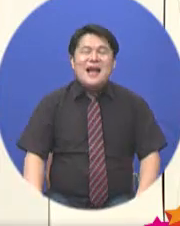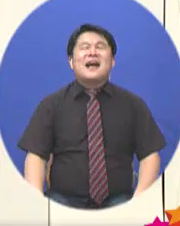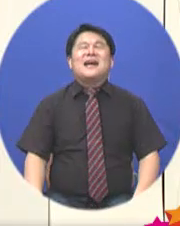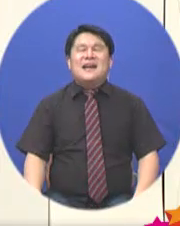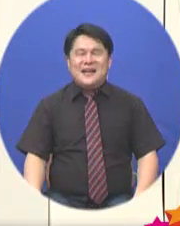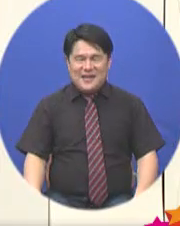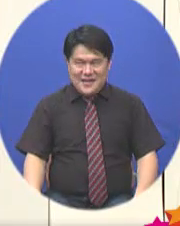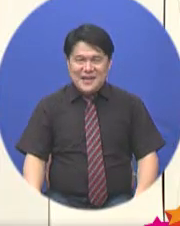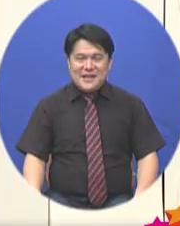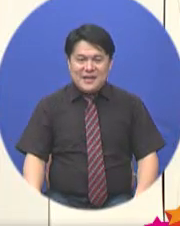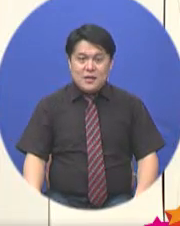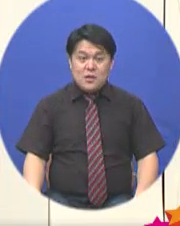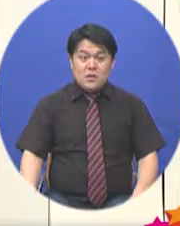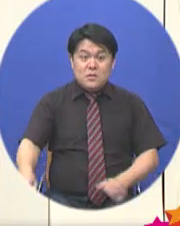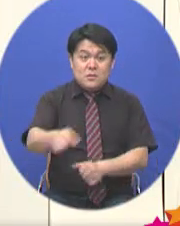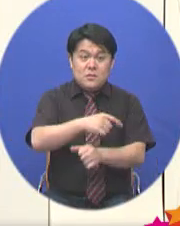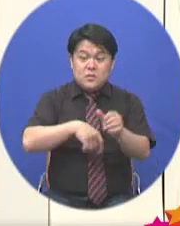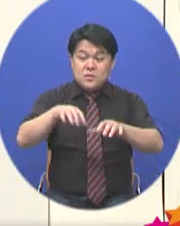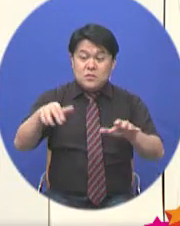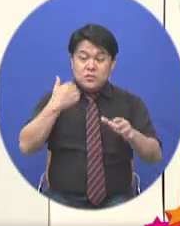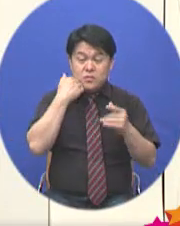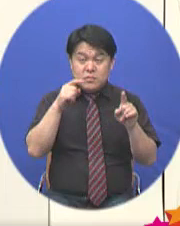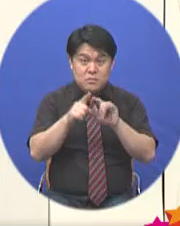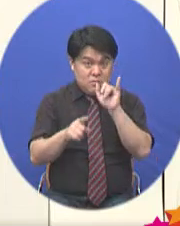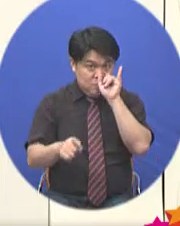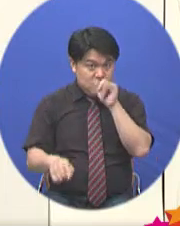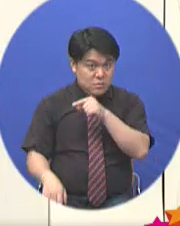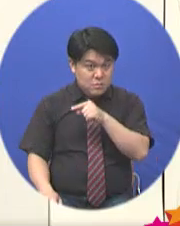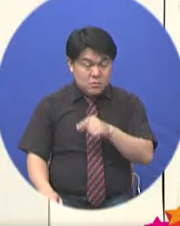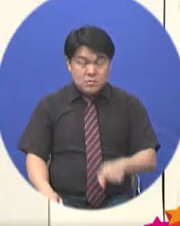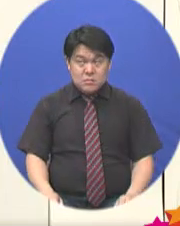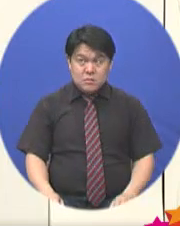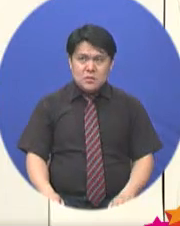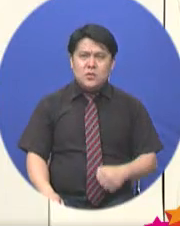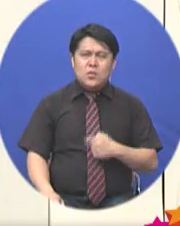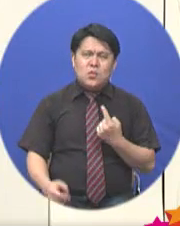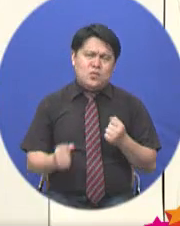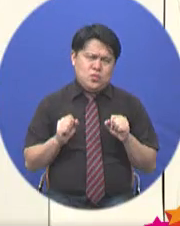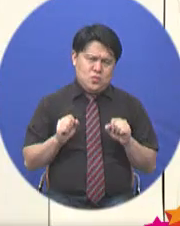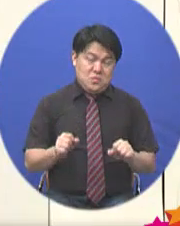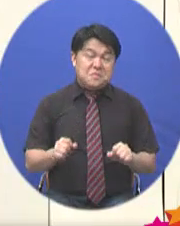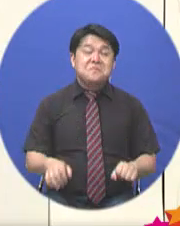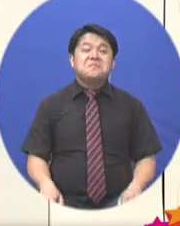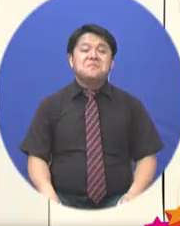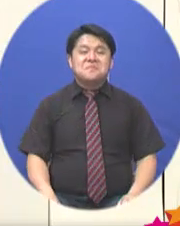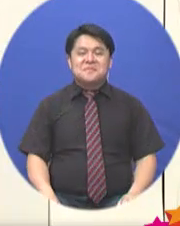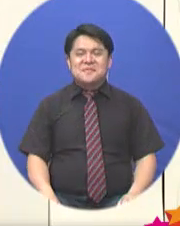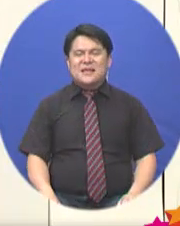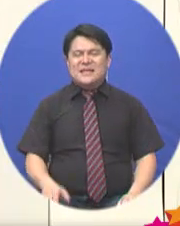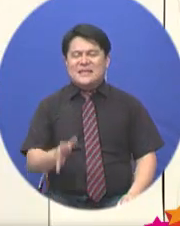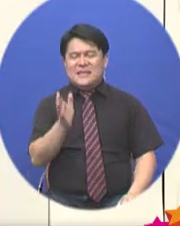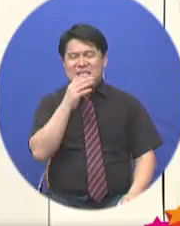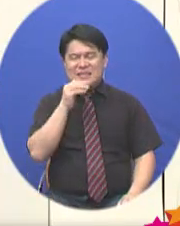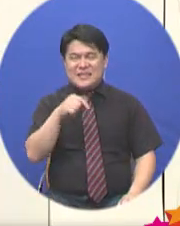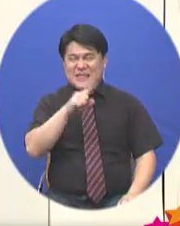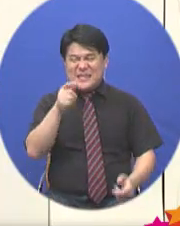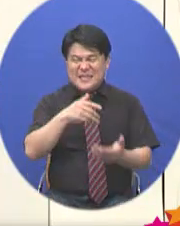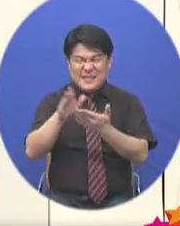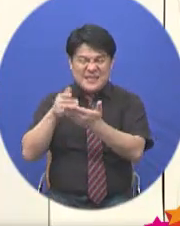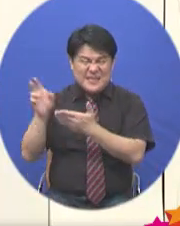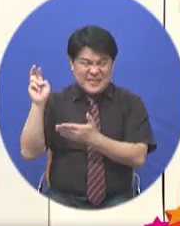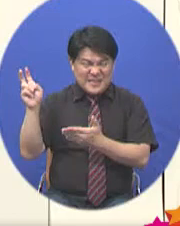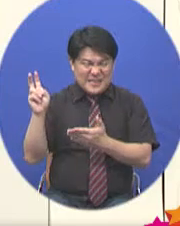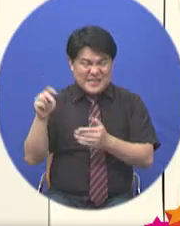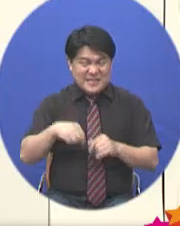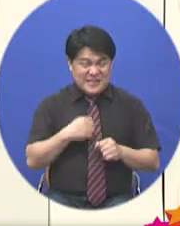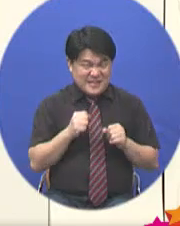네. 지금 주변에 누구 같이 계시는 분 계세요? 아, 혼자 있어요. 아, 일부러 혼자 있는 시간을. 혼자.